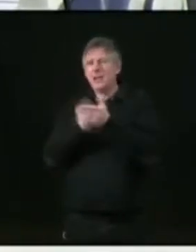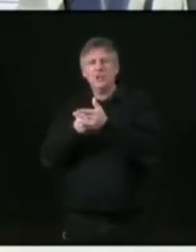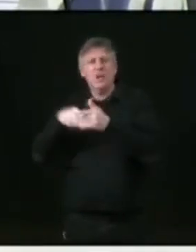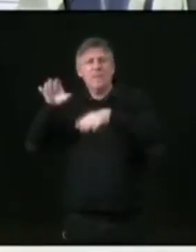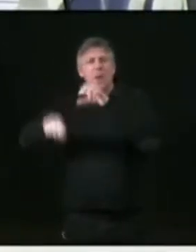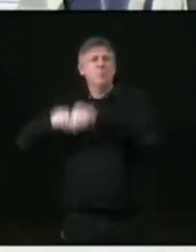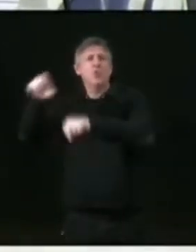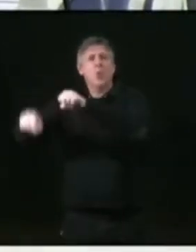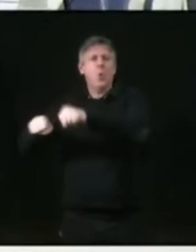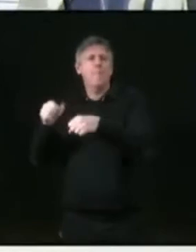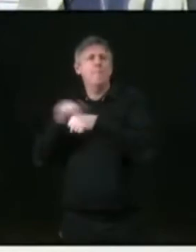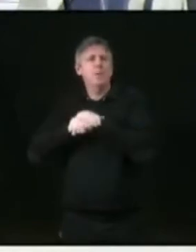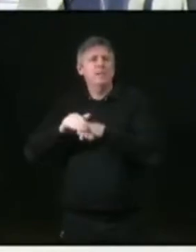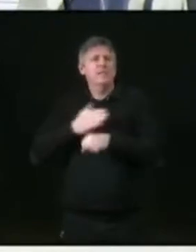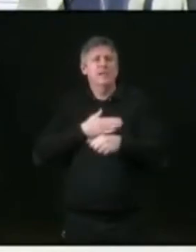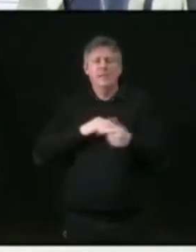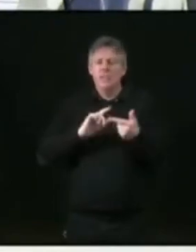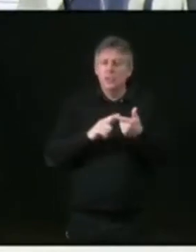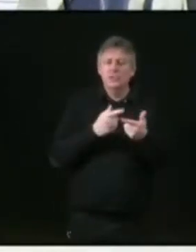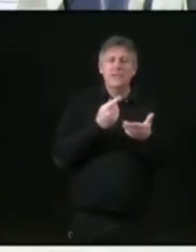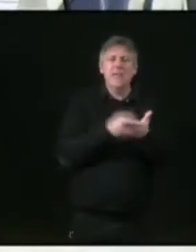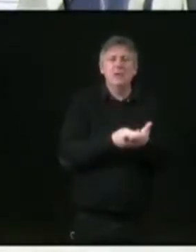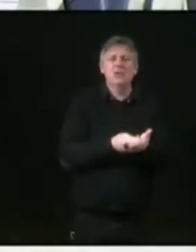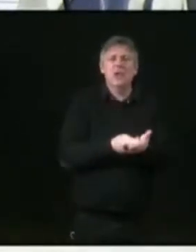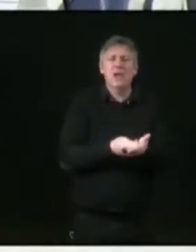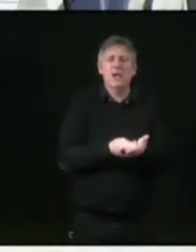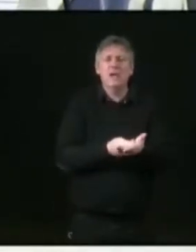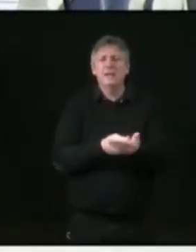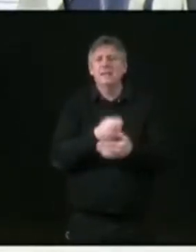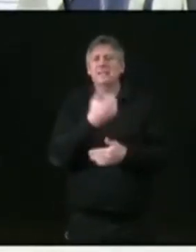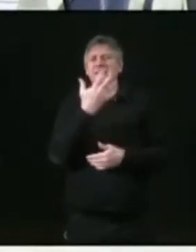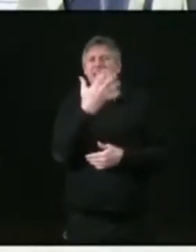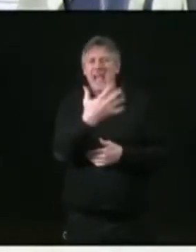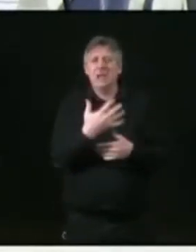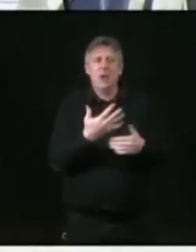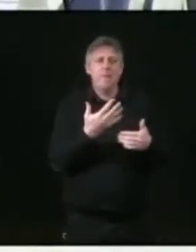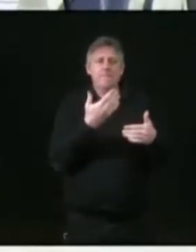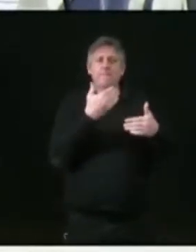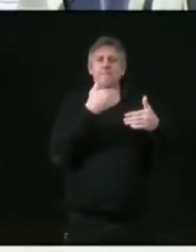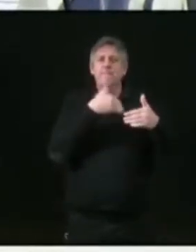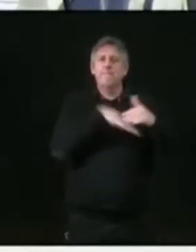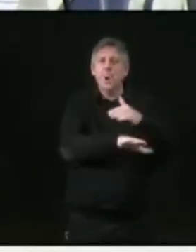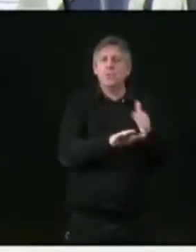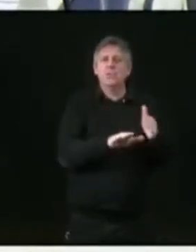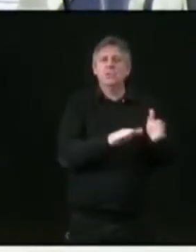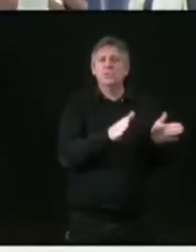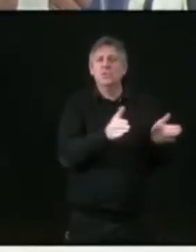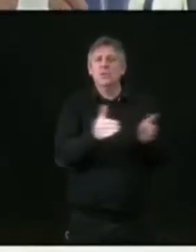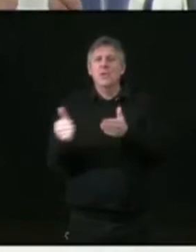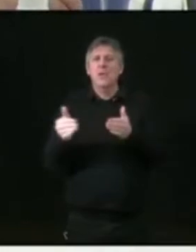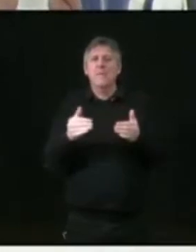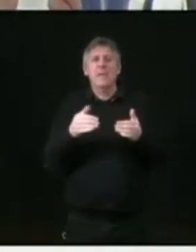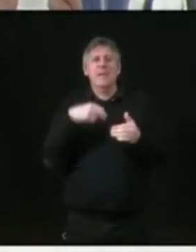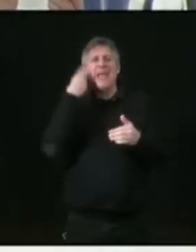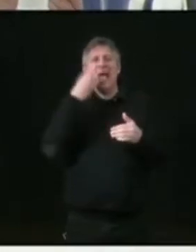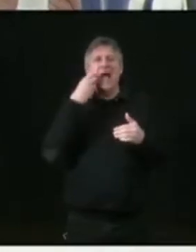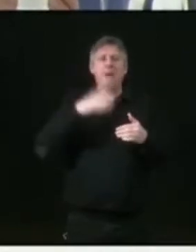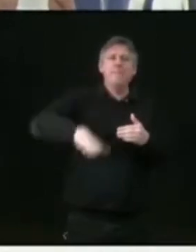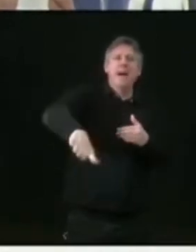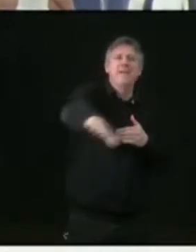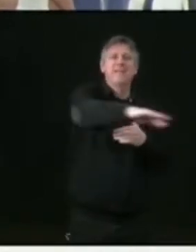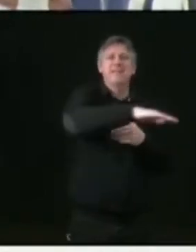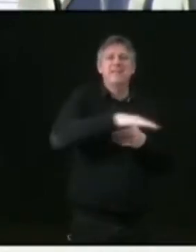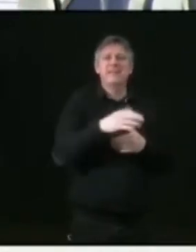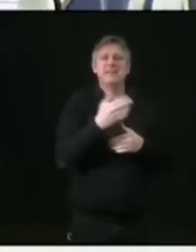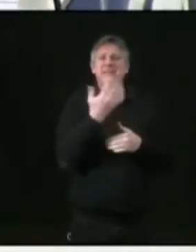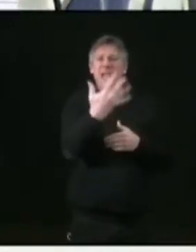temps. Le deuxième achat, c'est 5 box qui sont sur le parvis de la gare on réfléchit à l'amélioration